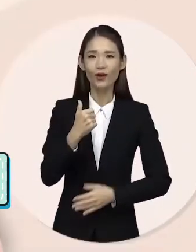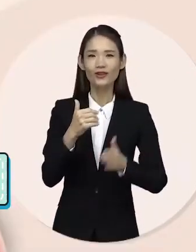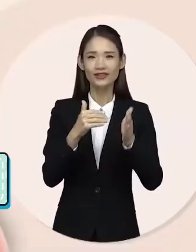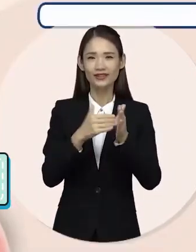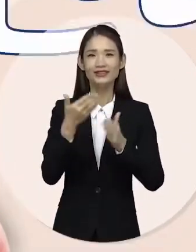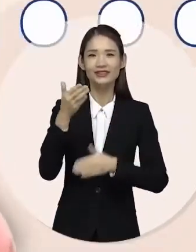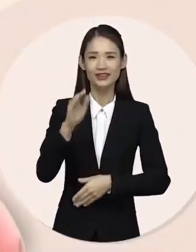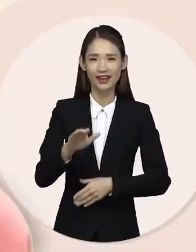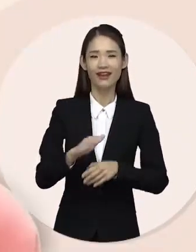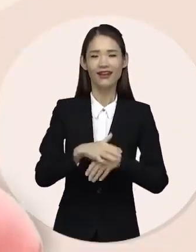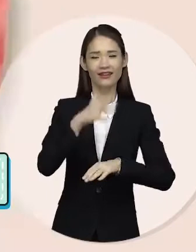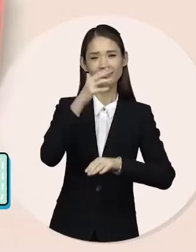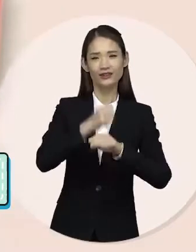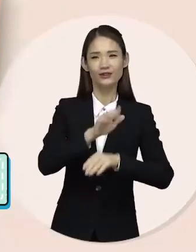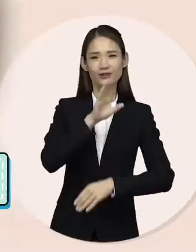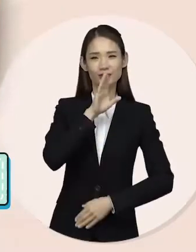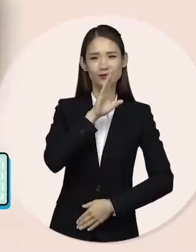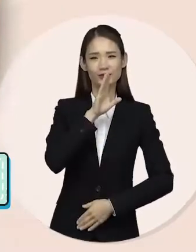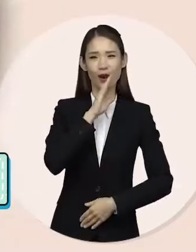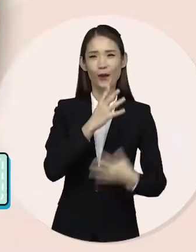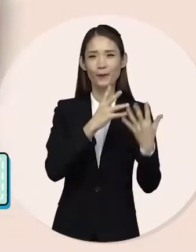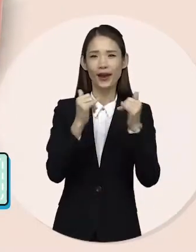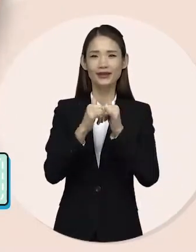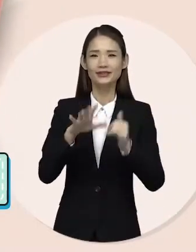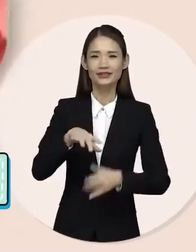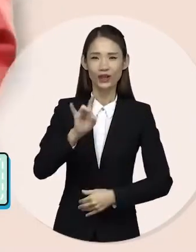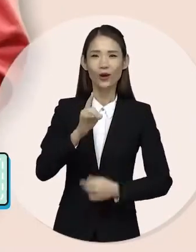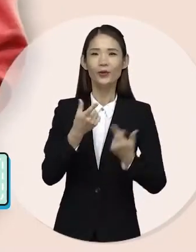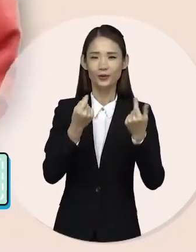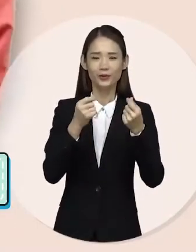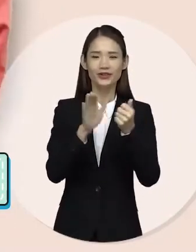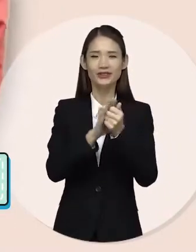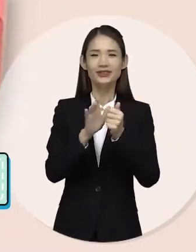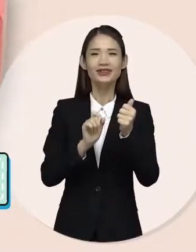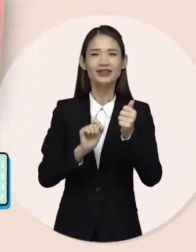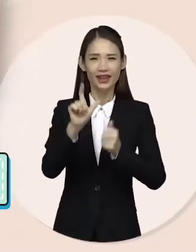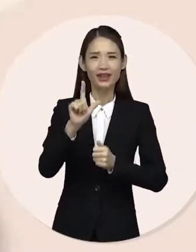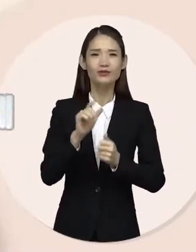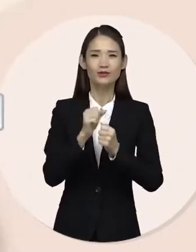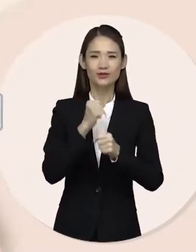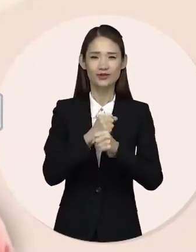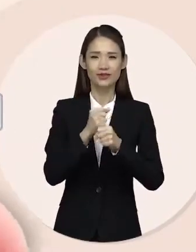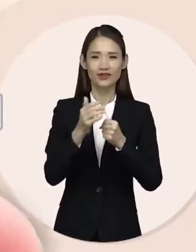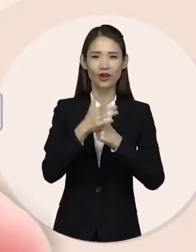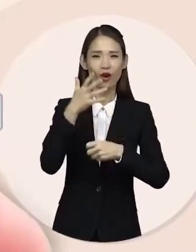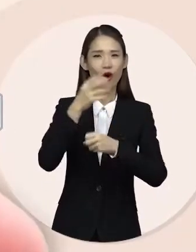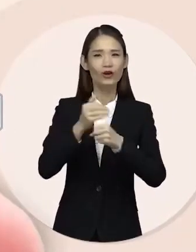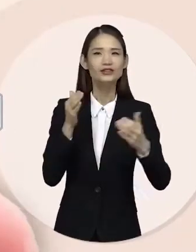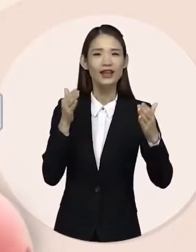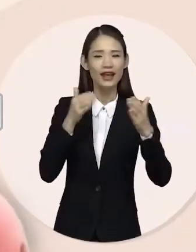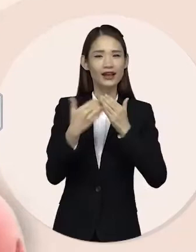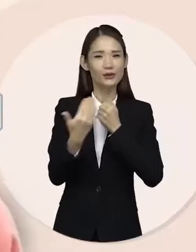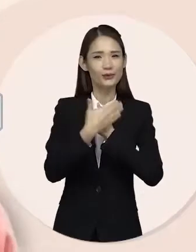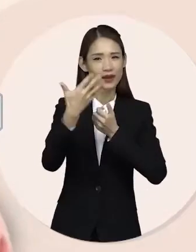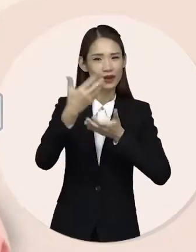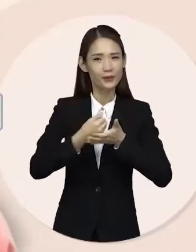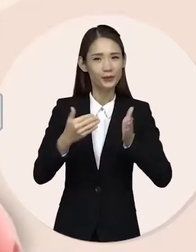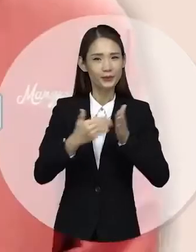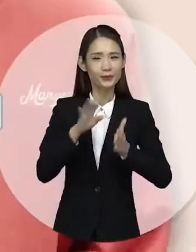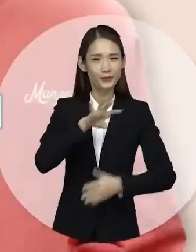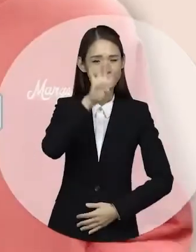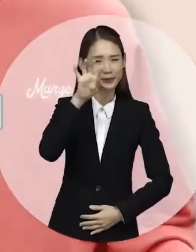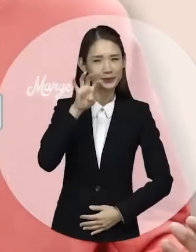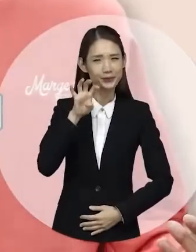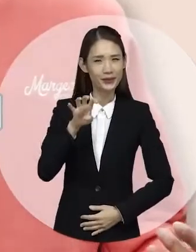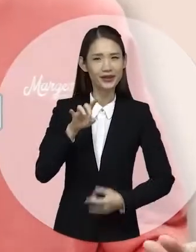했어. 근데 과연 많은 사람들이 처음엔 그렇게 하니까 과연 이걸 언제까지 할 수